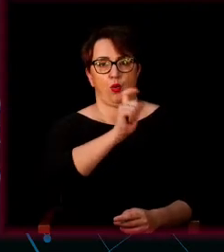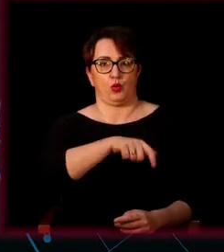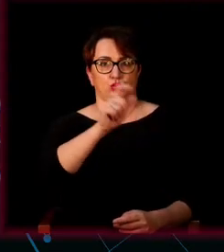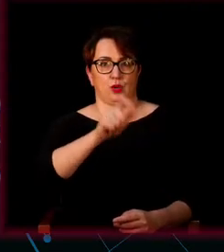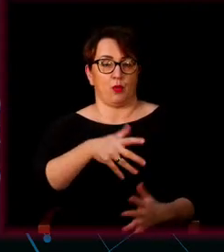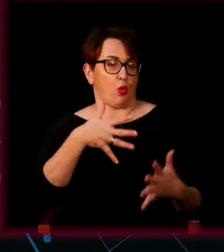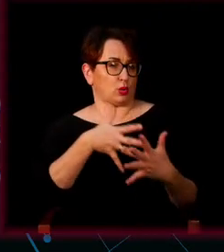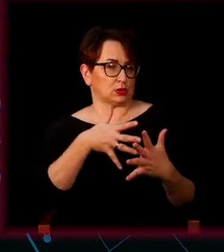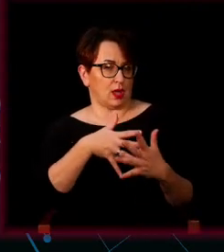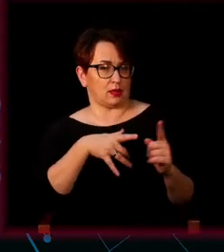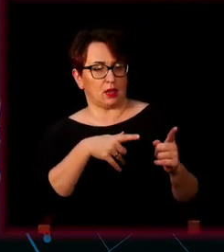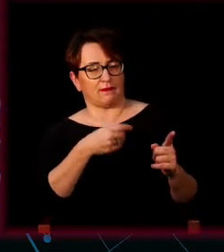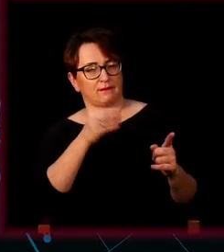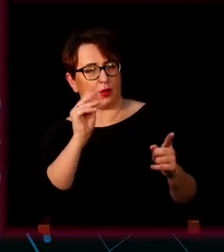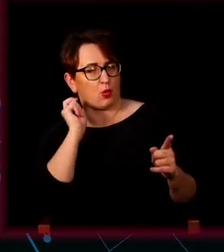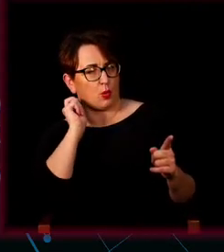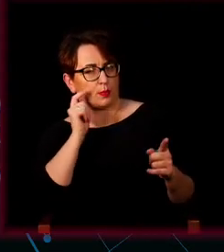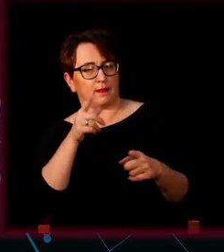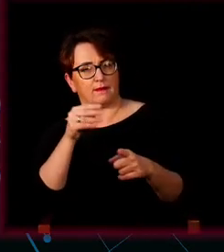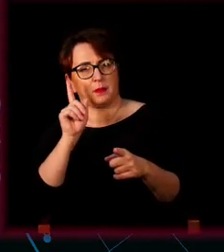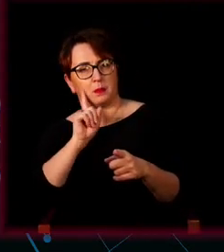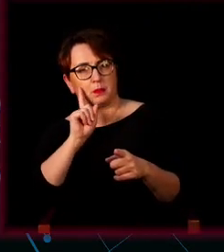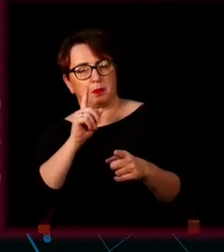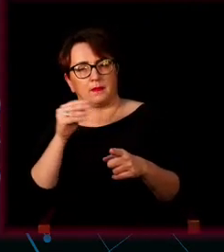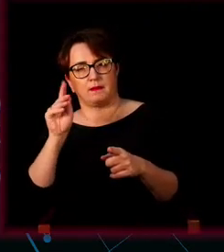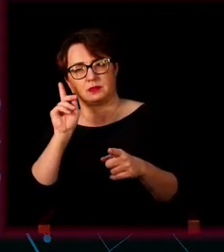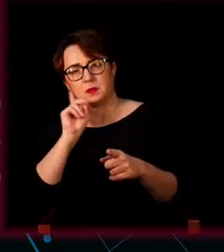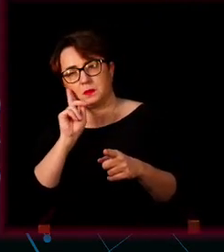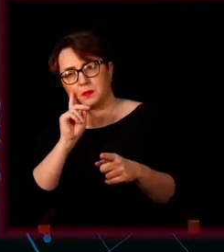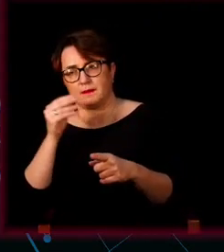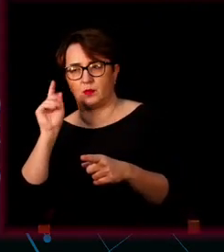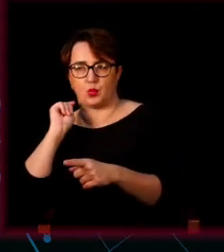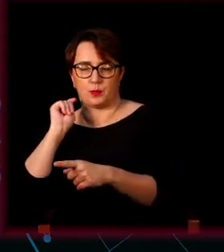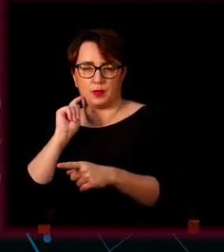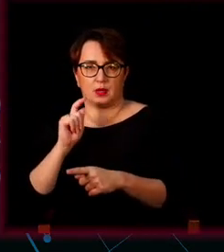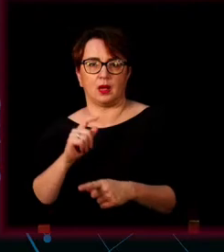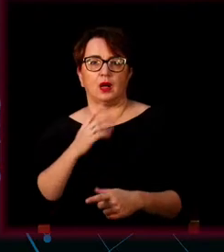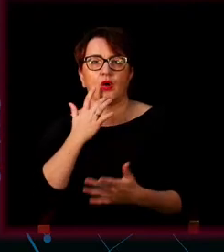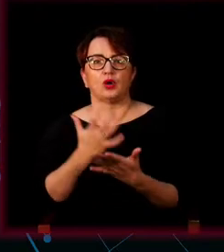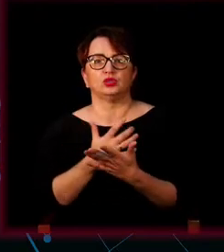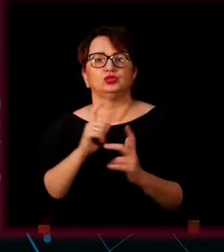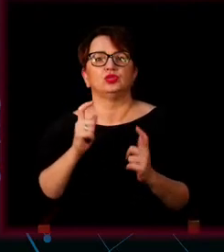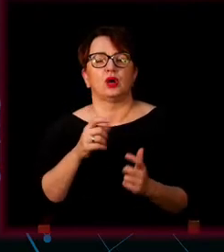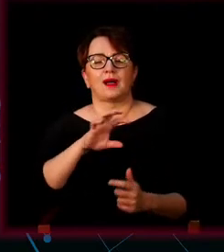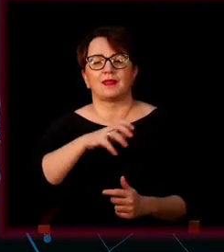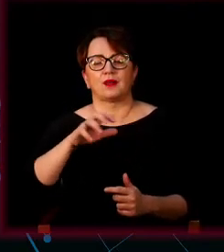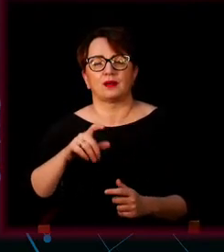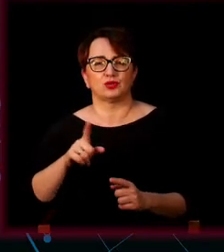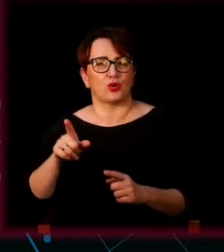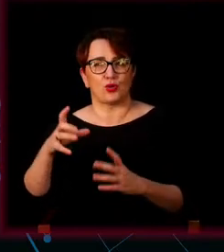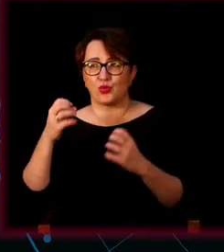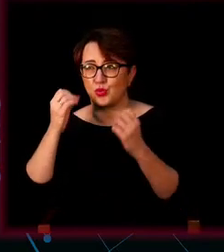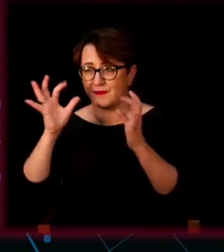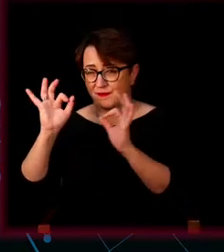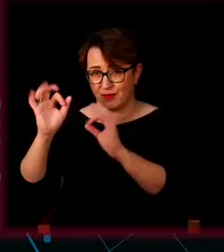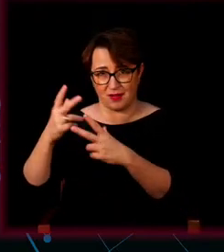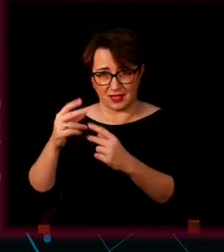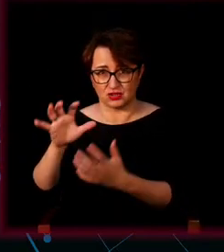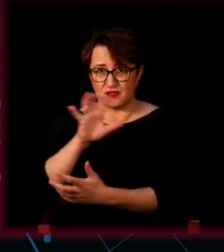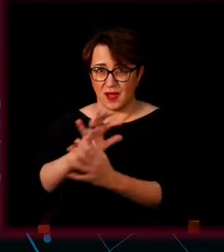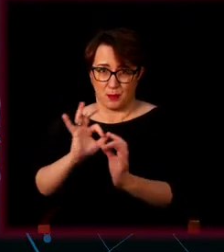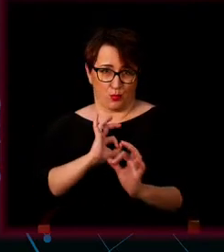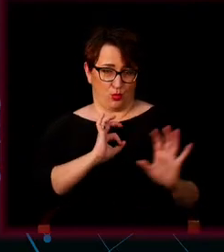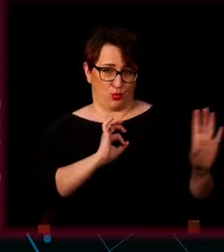tą ocenę, czy to jest bardziej kobiece, czy męskie, korzystając znów z kategorii, które są spoza tej kultury, spoza tego